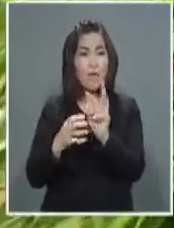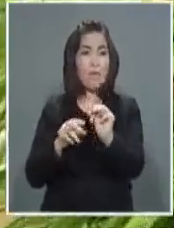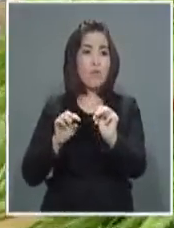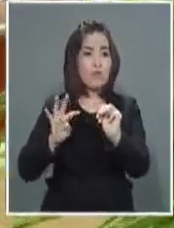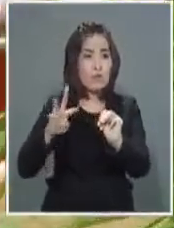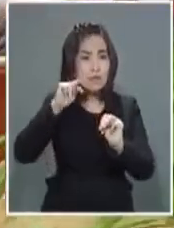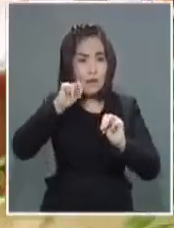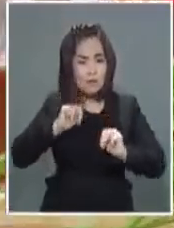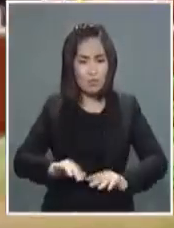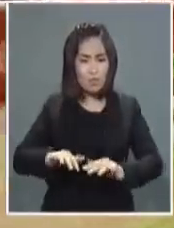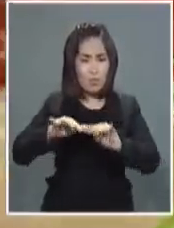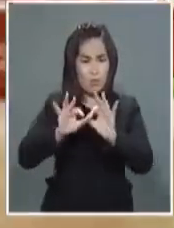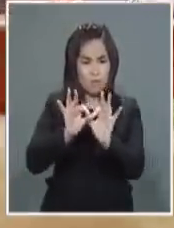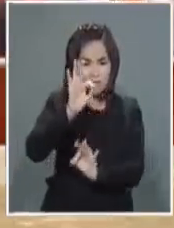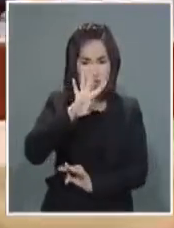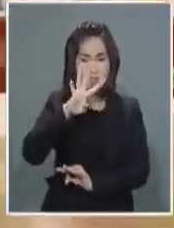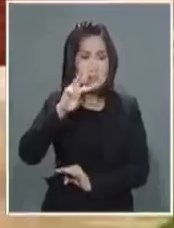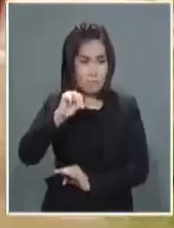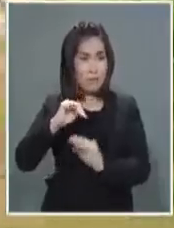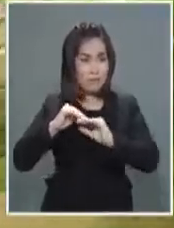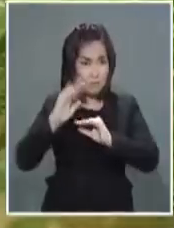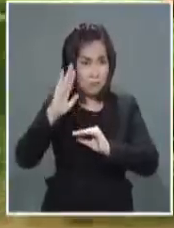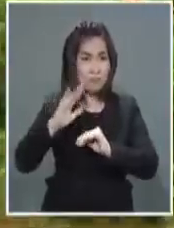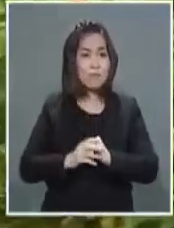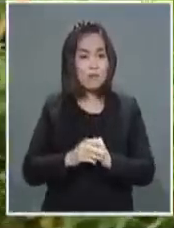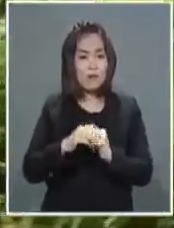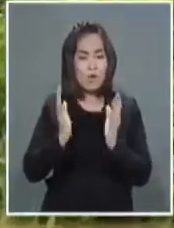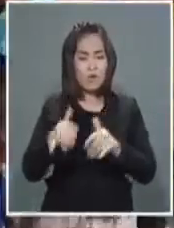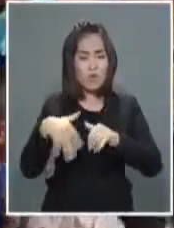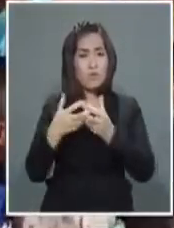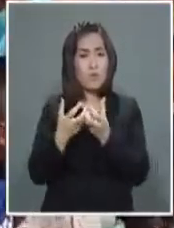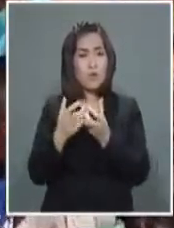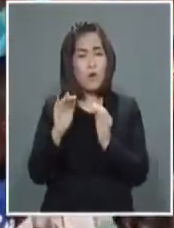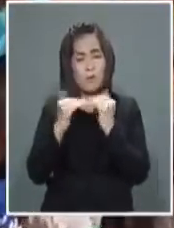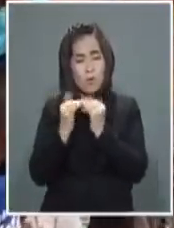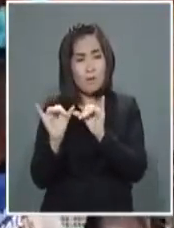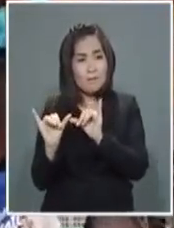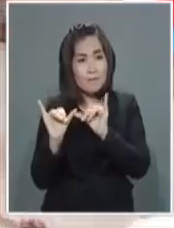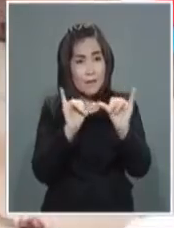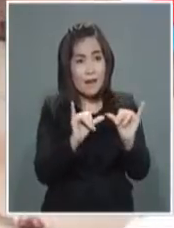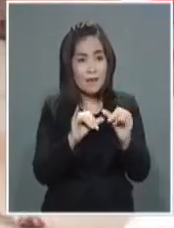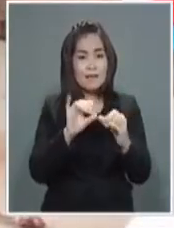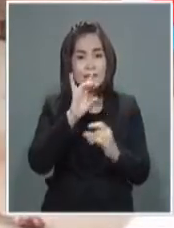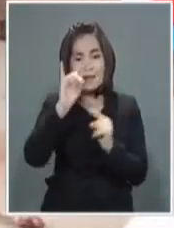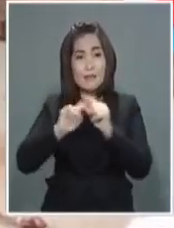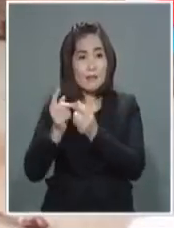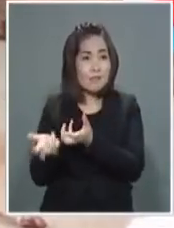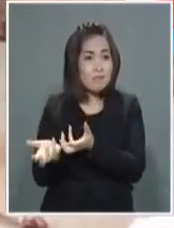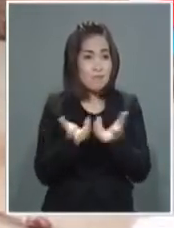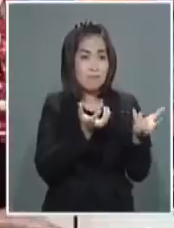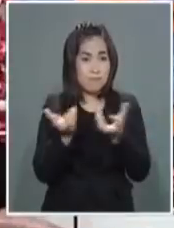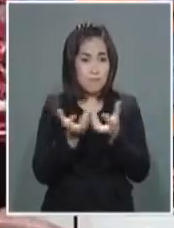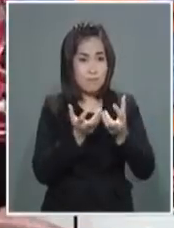มสูงบางจุดมากกว่า4เมตรชาวบ้านส่วนใหญ่ต้องอพยพครอบครัวและสัตว์เลี้ยงออกไปอาศัยอยู่ตามจุดอพยพที่ทางเทศบาลจัดเตรียม